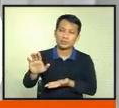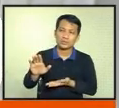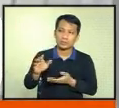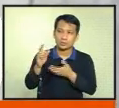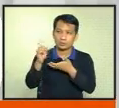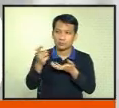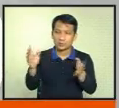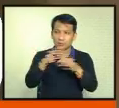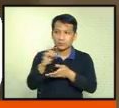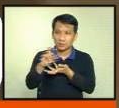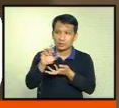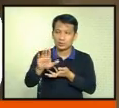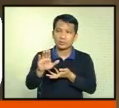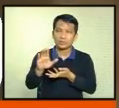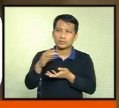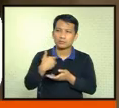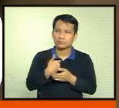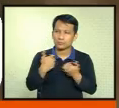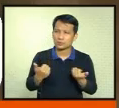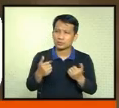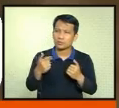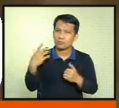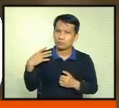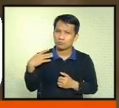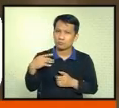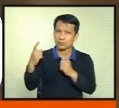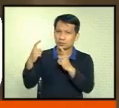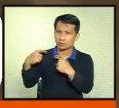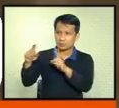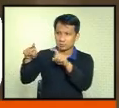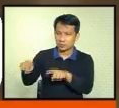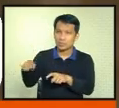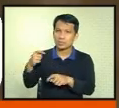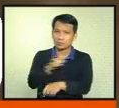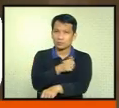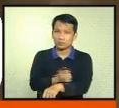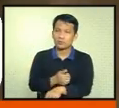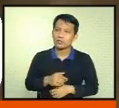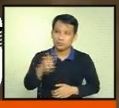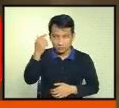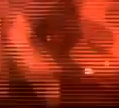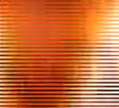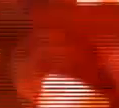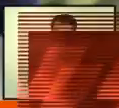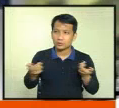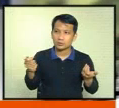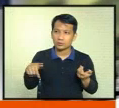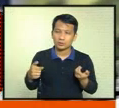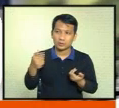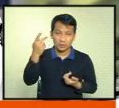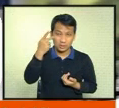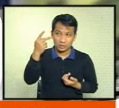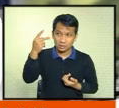ito nung matapos mag-shoot sa California. Hanggang ngayon, naghihintay pa rin silang matest ng mga otoridad. Naka-quarantine na rin daw ngayon